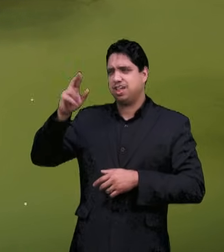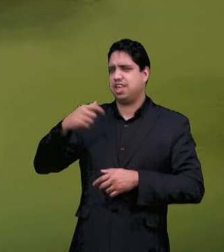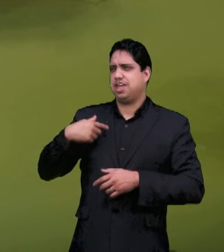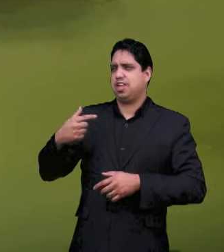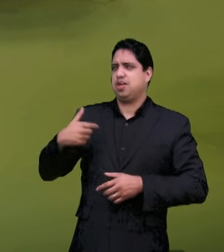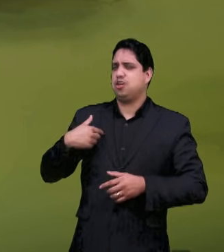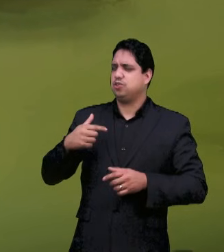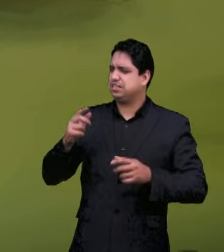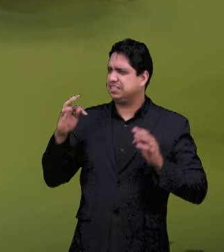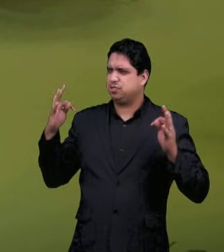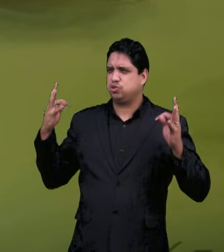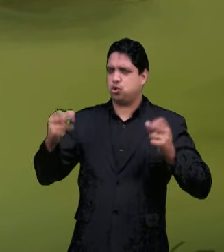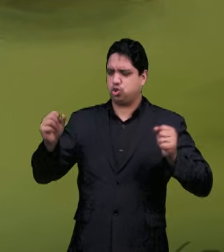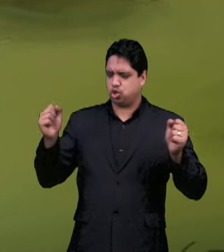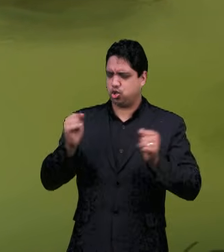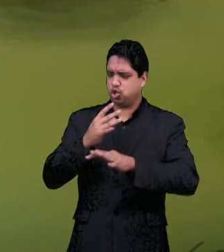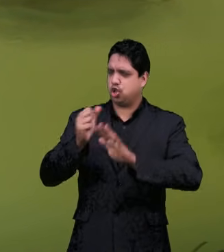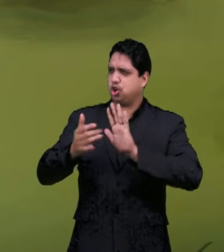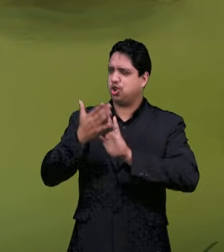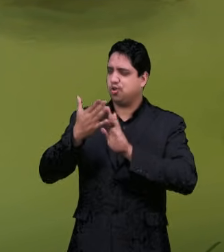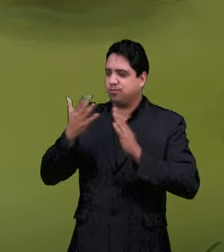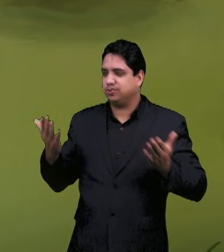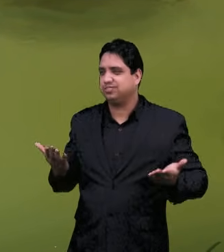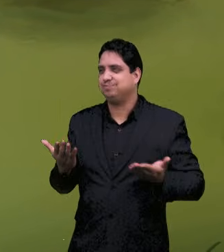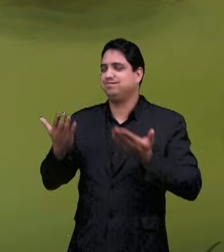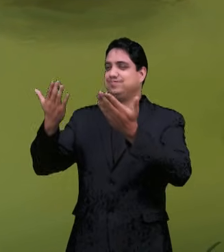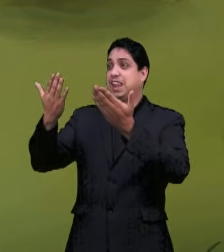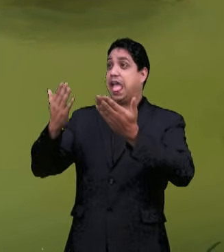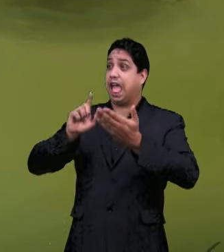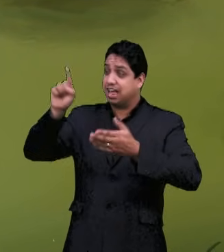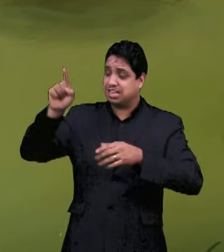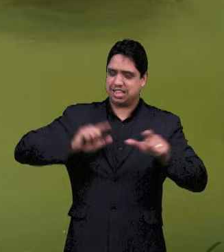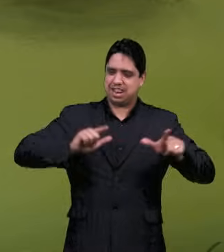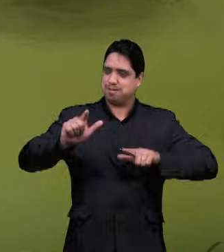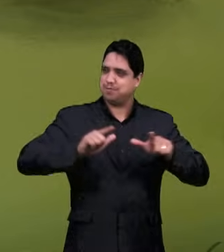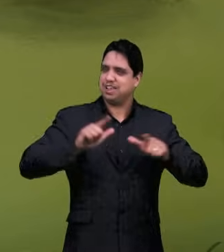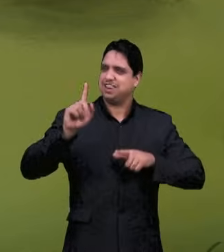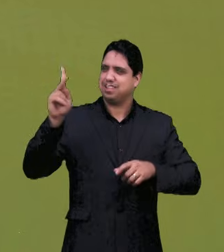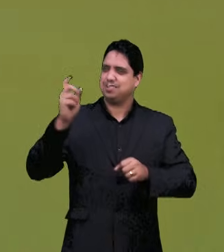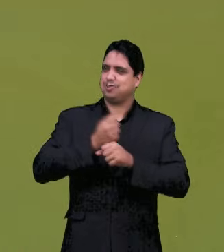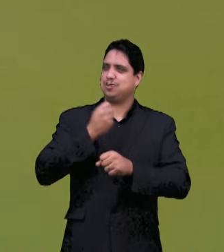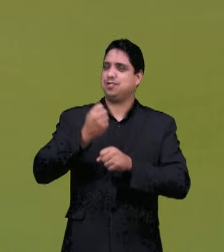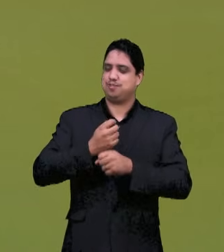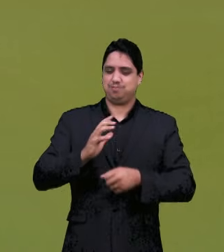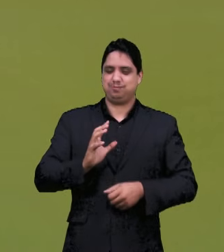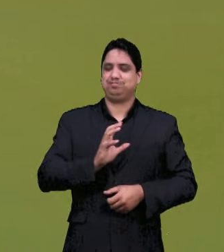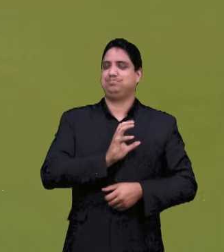Trabalharei na